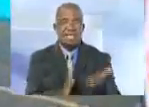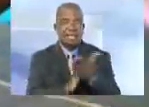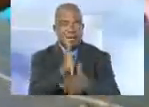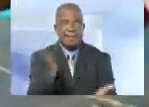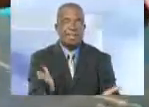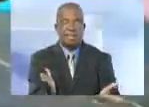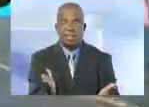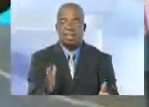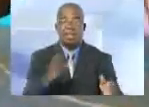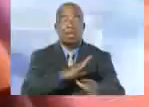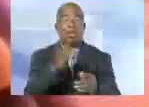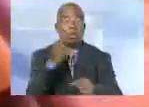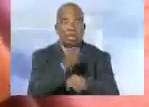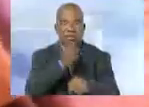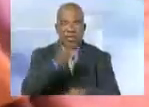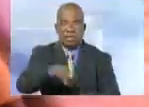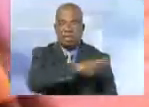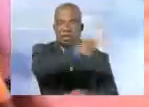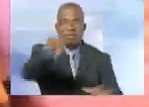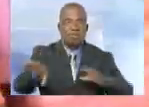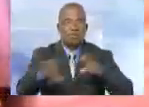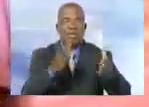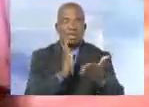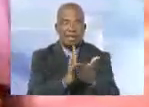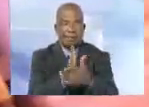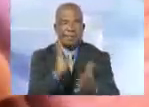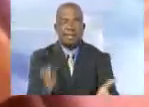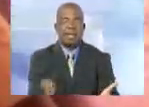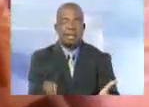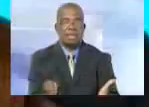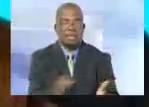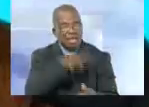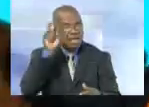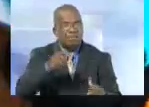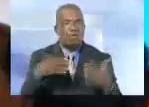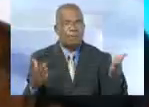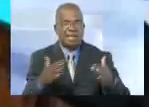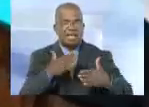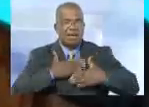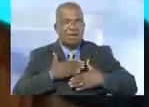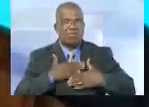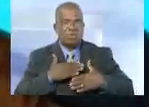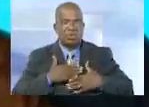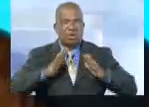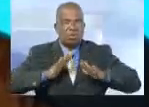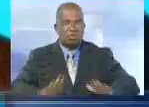à poursuivre ses activités en faveur de la paix. Il y a rien à vous dire.